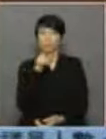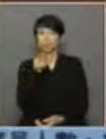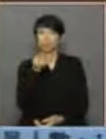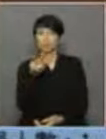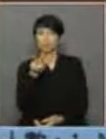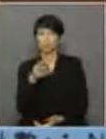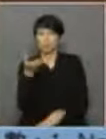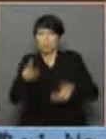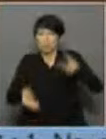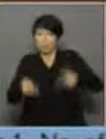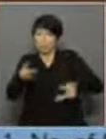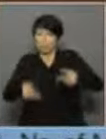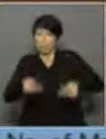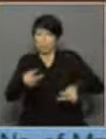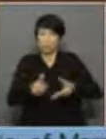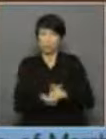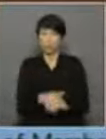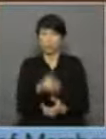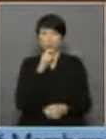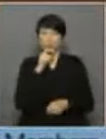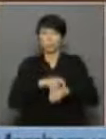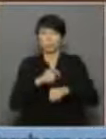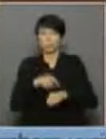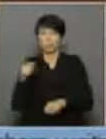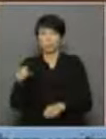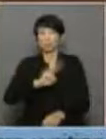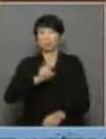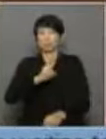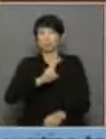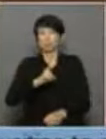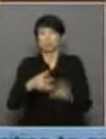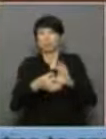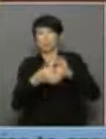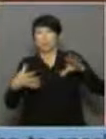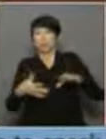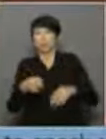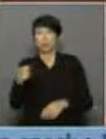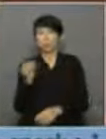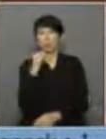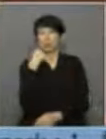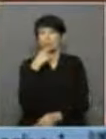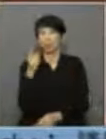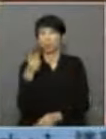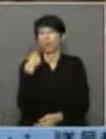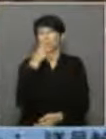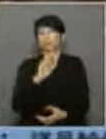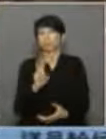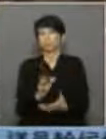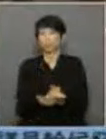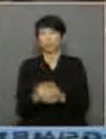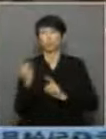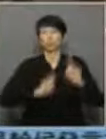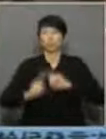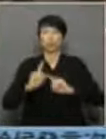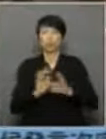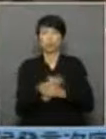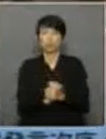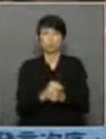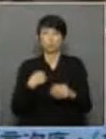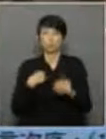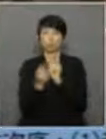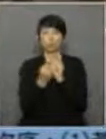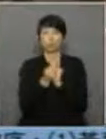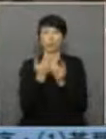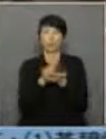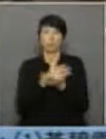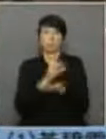重嘛，是不是？有時謝偉俊都是離題的，不過沒什麼所謂，他既然提我就照噏，是不是？沒什麼所謂的，是不是？對我來說沒有分